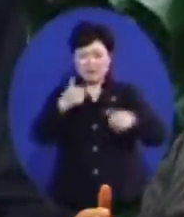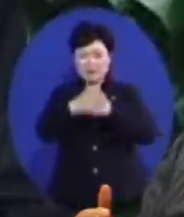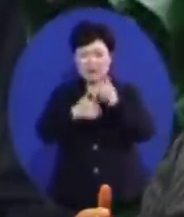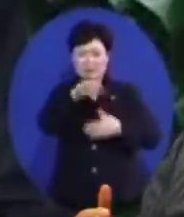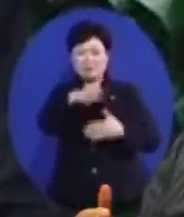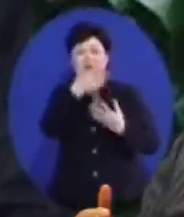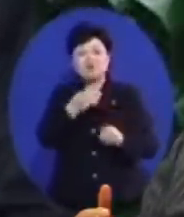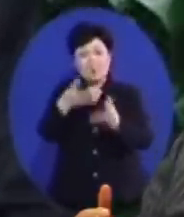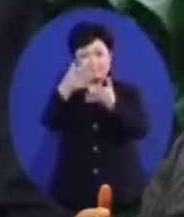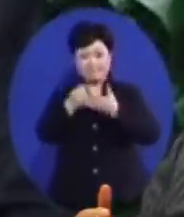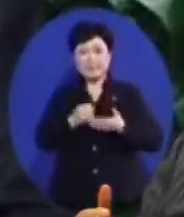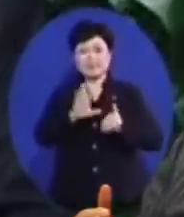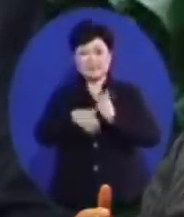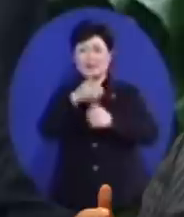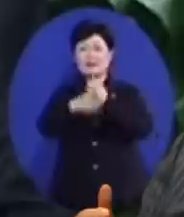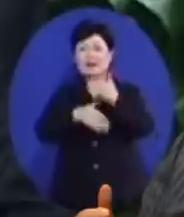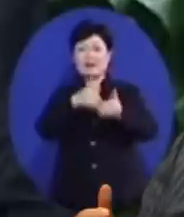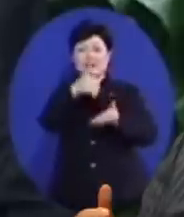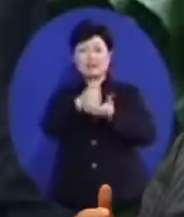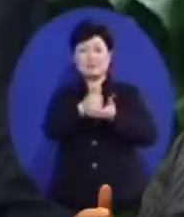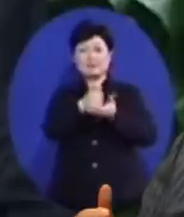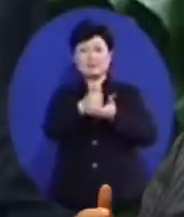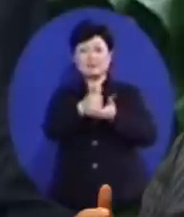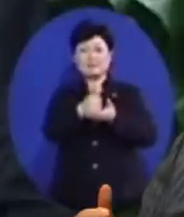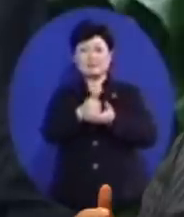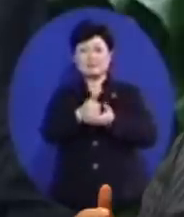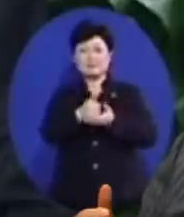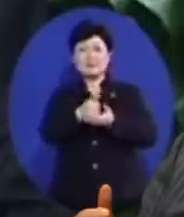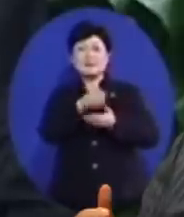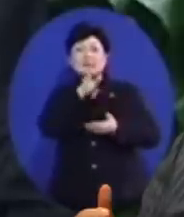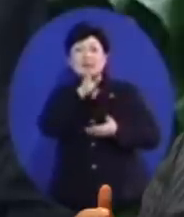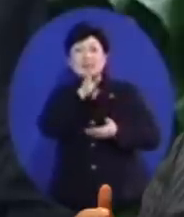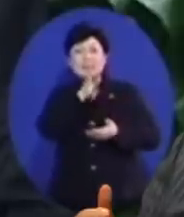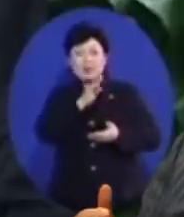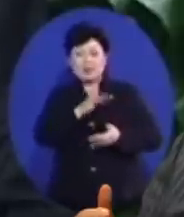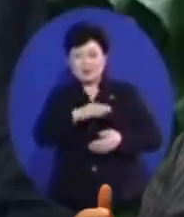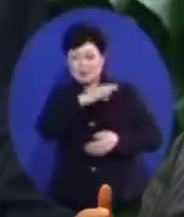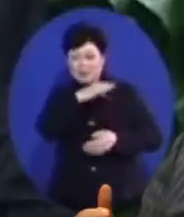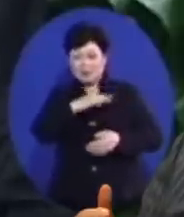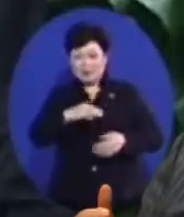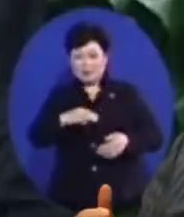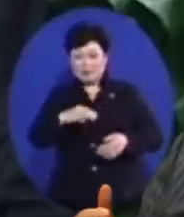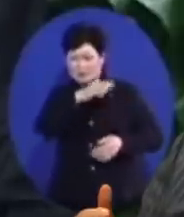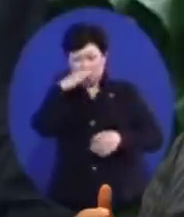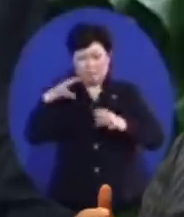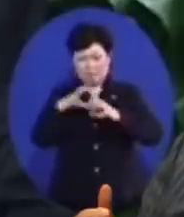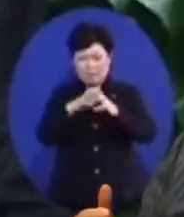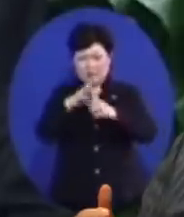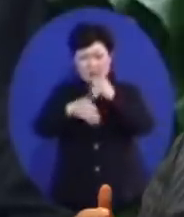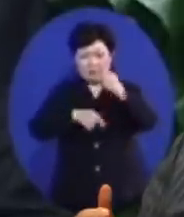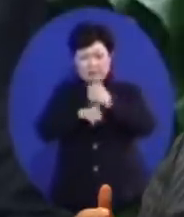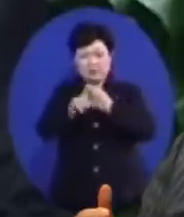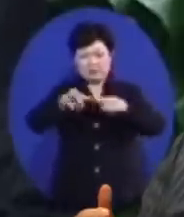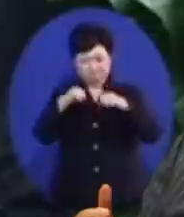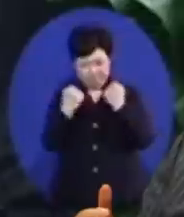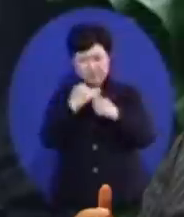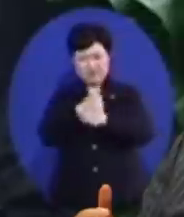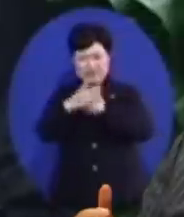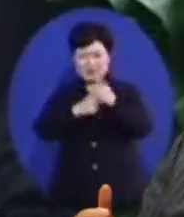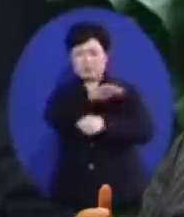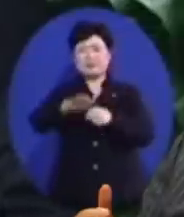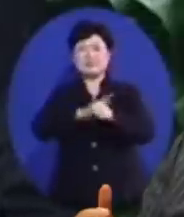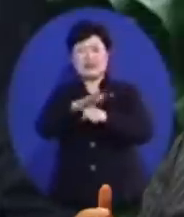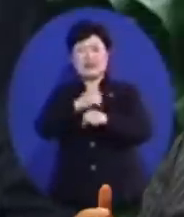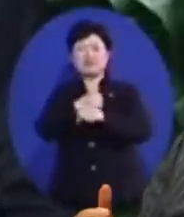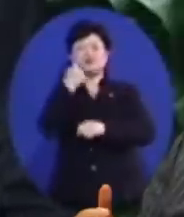축복을 받을 때 하나님을 경건하게 모시고 하나님 뜻을 받들어야 되는 것입니다. 우리가 하나님이 우리를 사랑하는 줄 잘